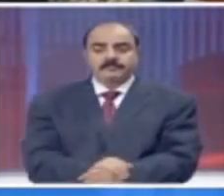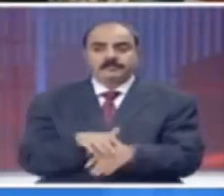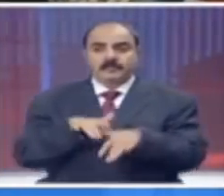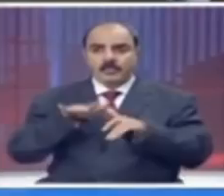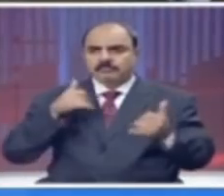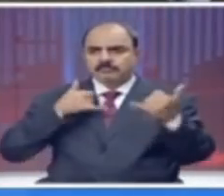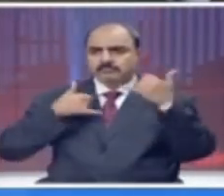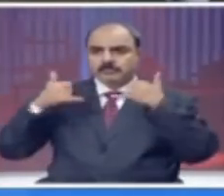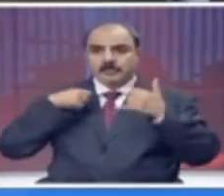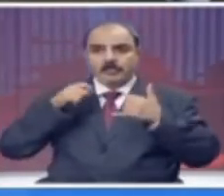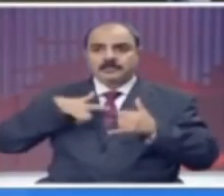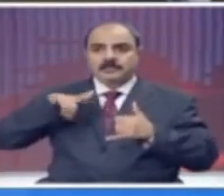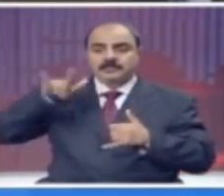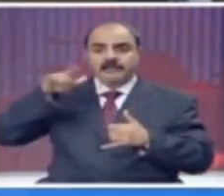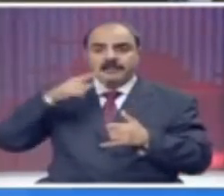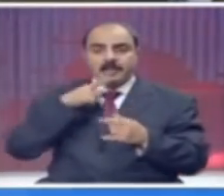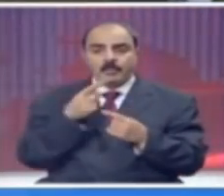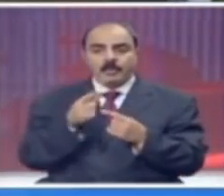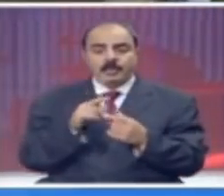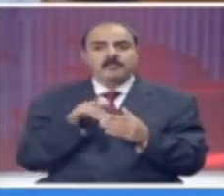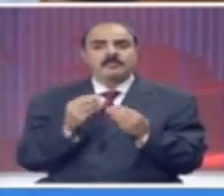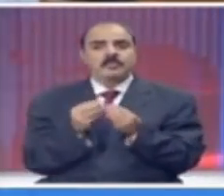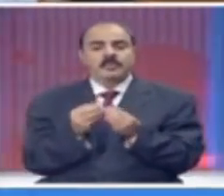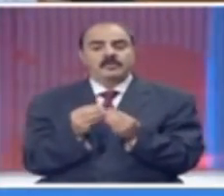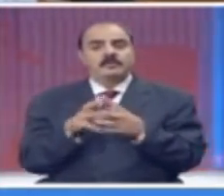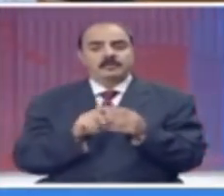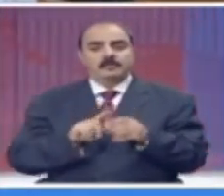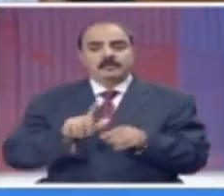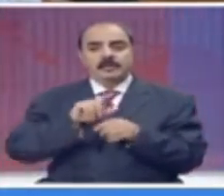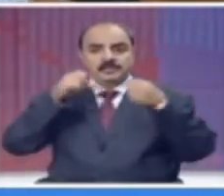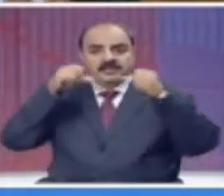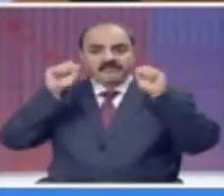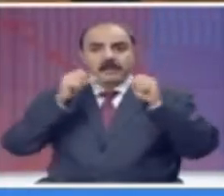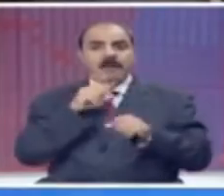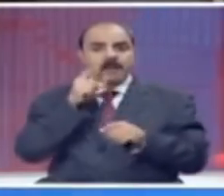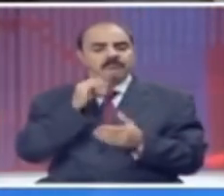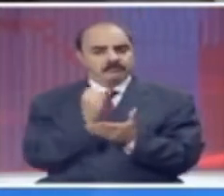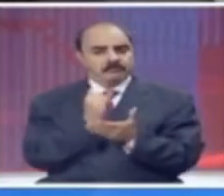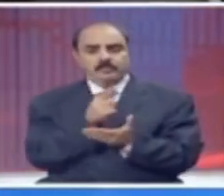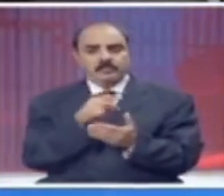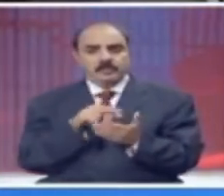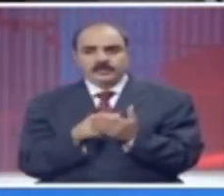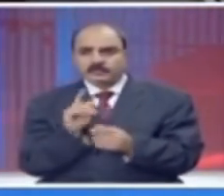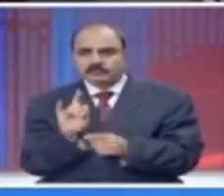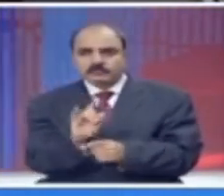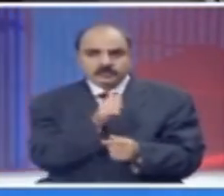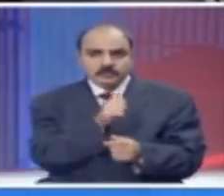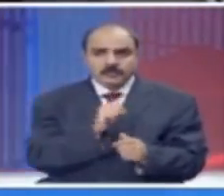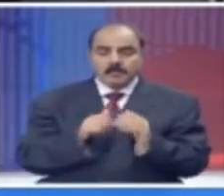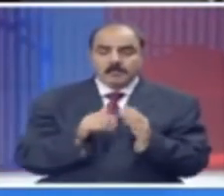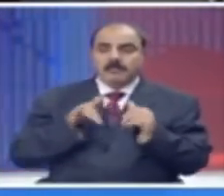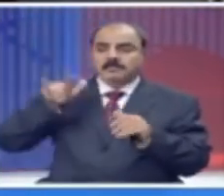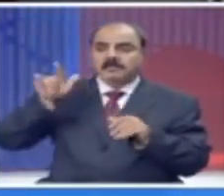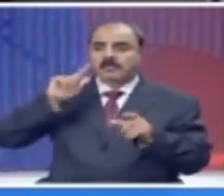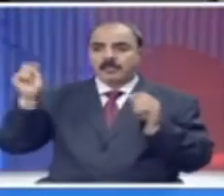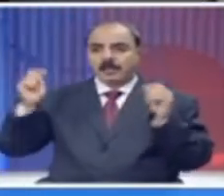غرفة عمليات وزارة الدولة للهجرة وشؤون المصريين بالخارج برئاسة السفيرة نبيلة مكرم تتابع عملية مشاركة